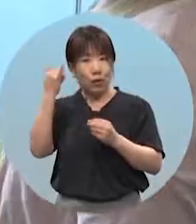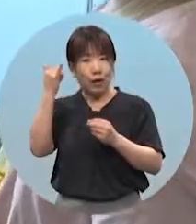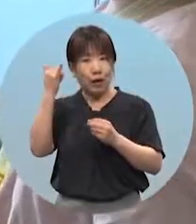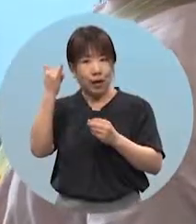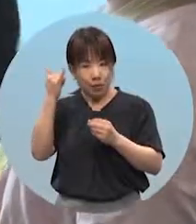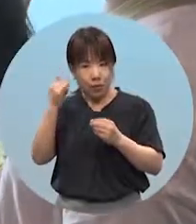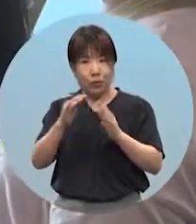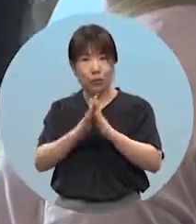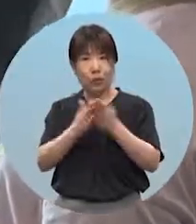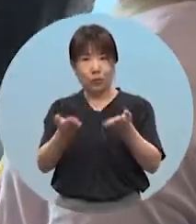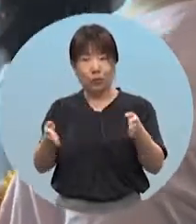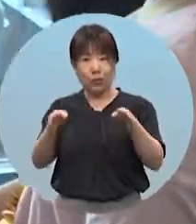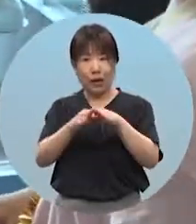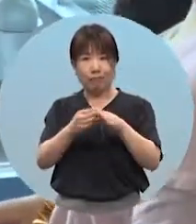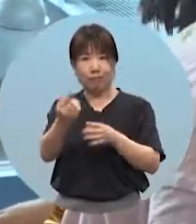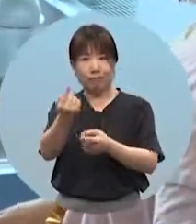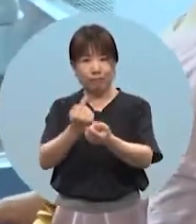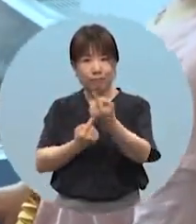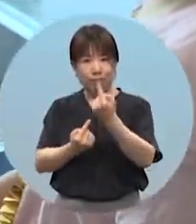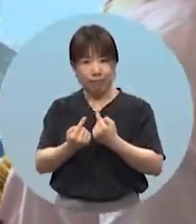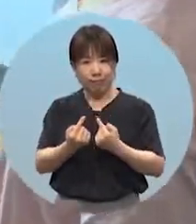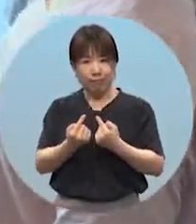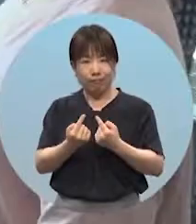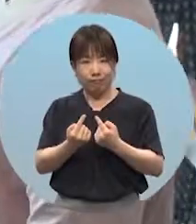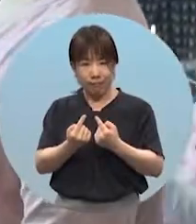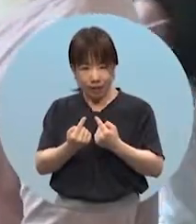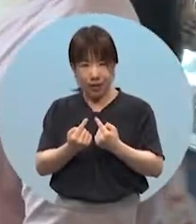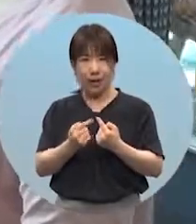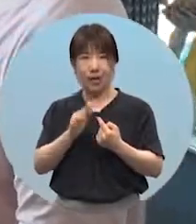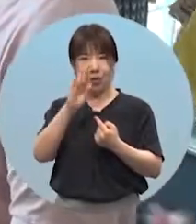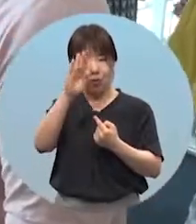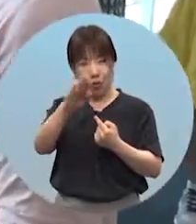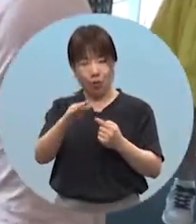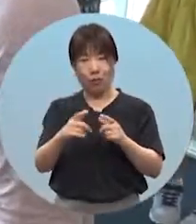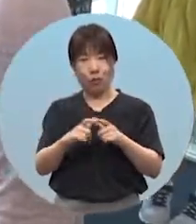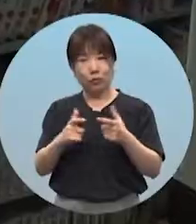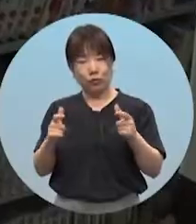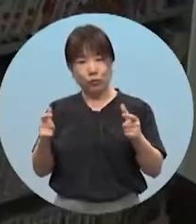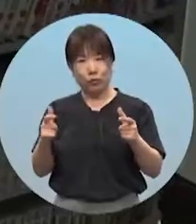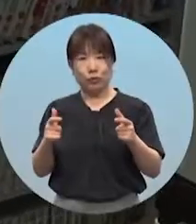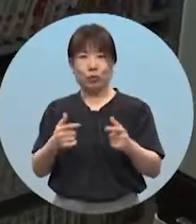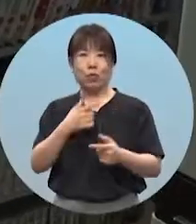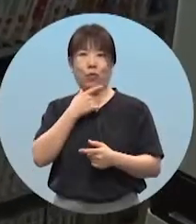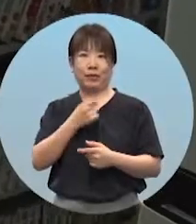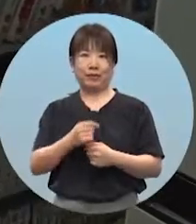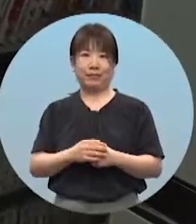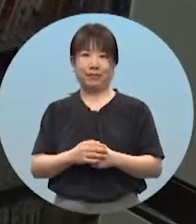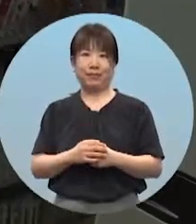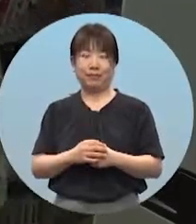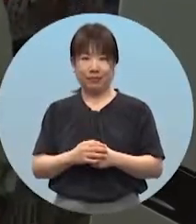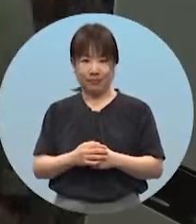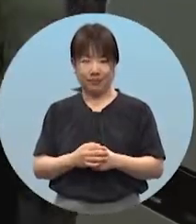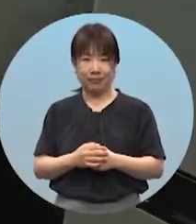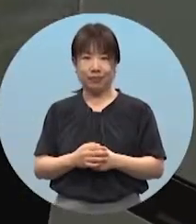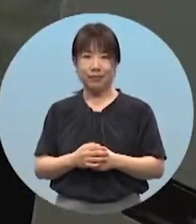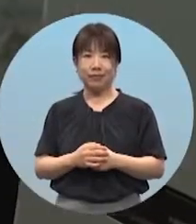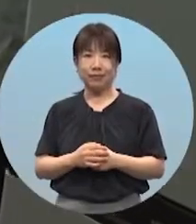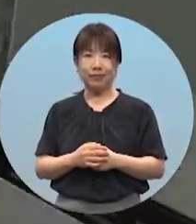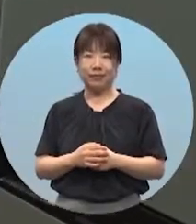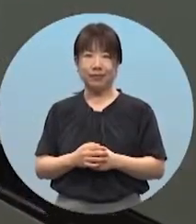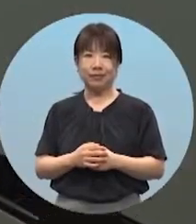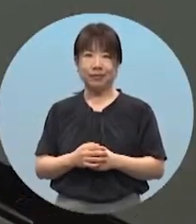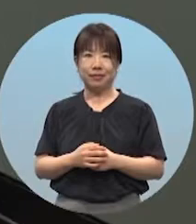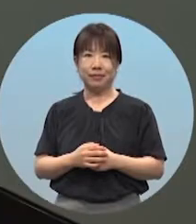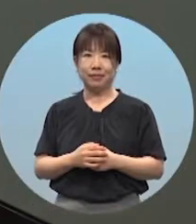ね、居場所として使っていただけるような魅力的でいつ来ても面白いそういう図書館にしていけたらなというふ